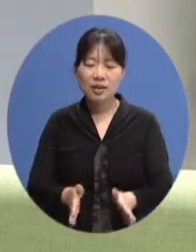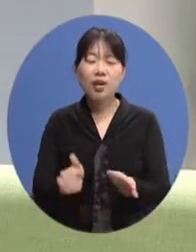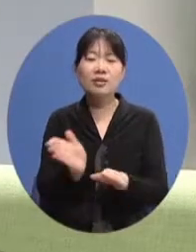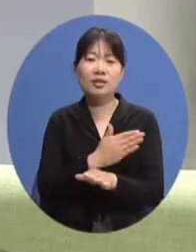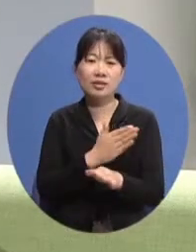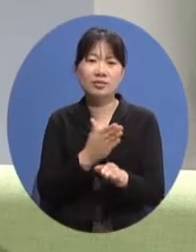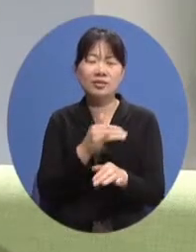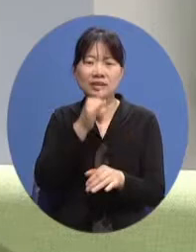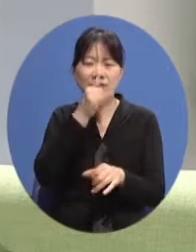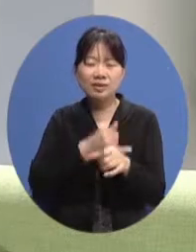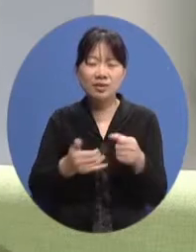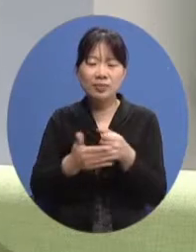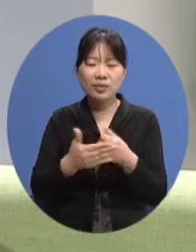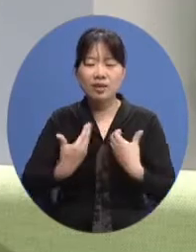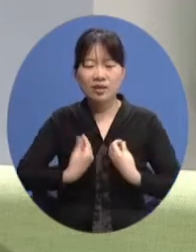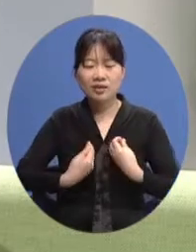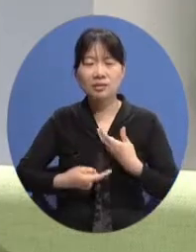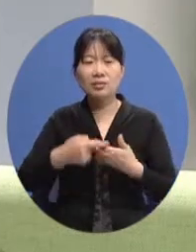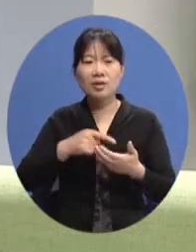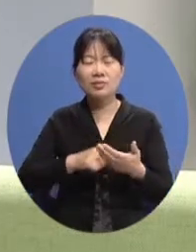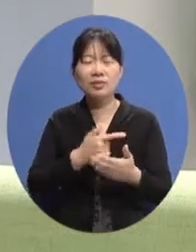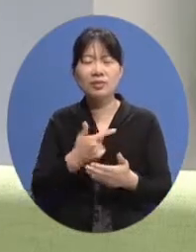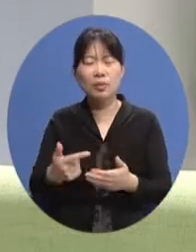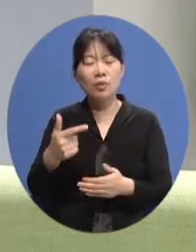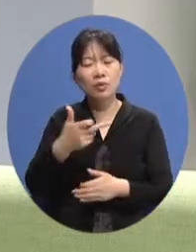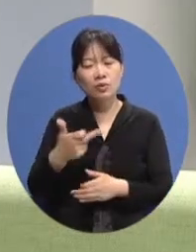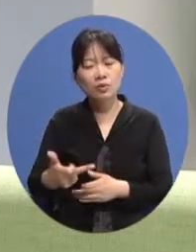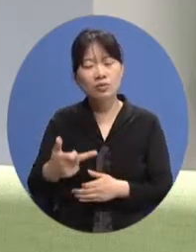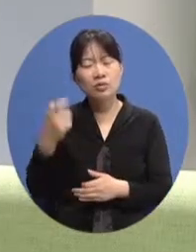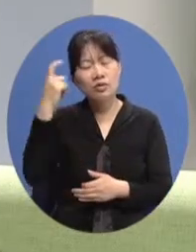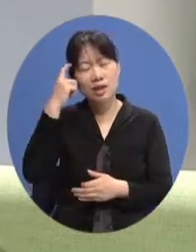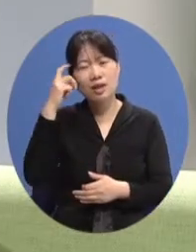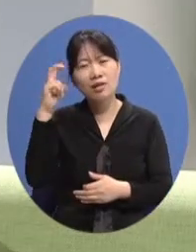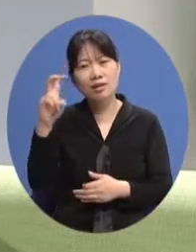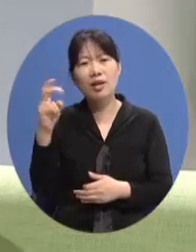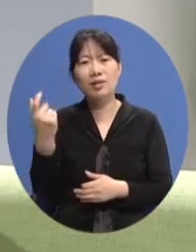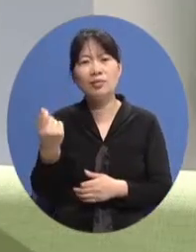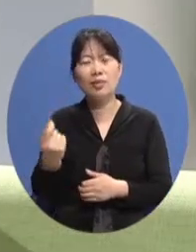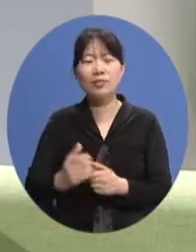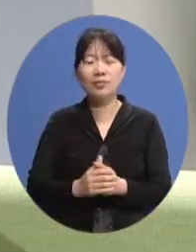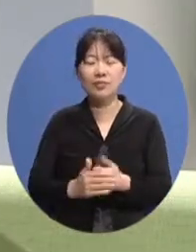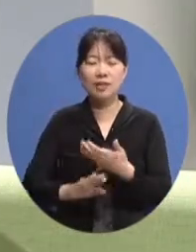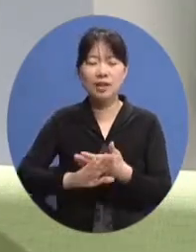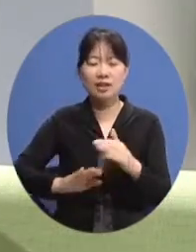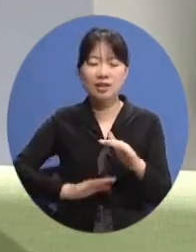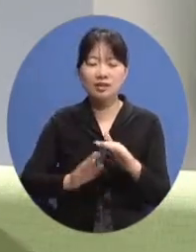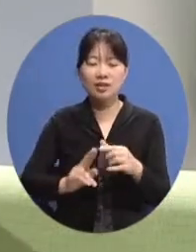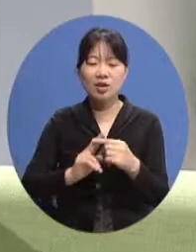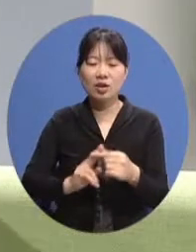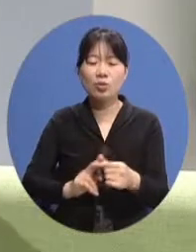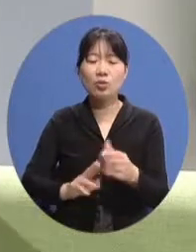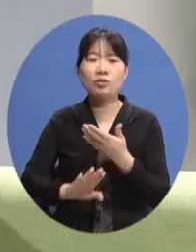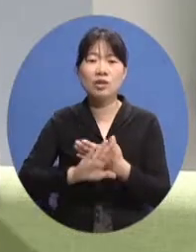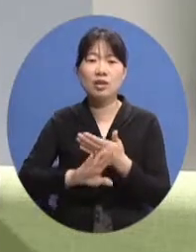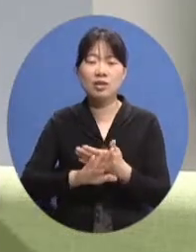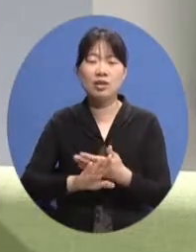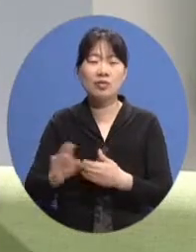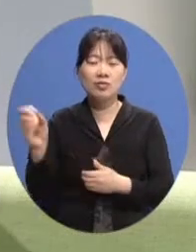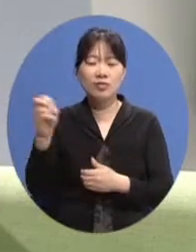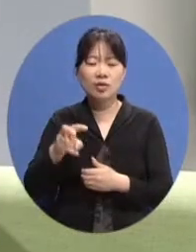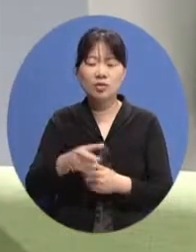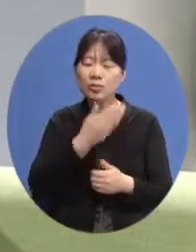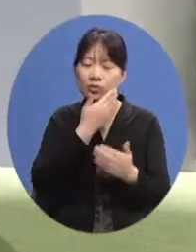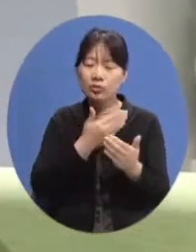이 아이는 정말 그 상실감이 굉장히 좀 컸으리라 이렇게 예상이 됩니다. 근데 다른 가정하고 좀 다르게 또